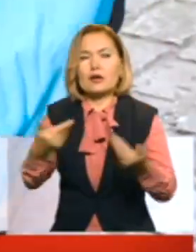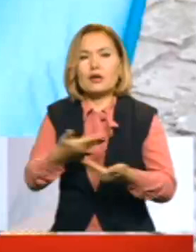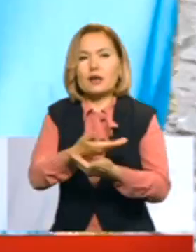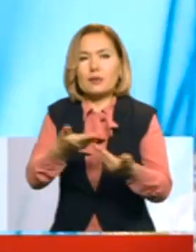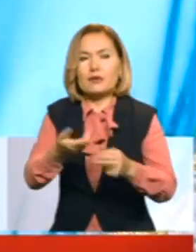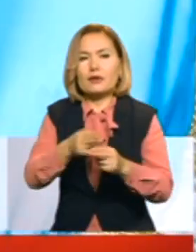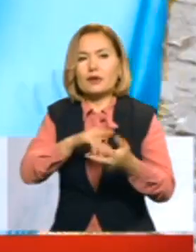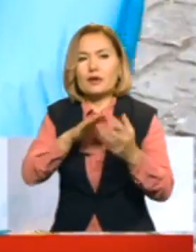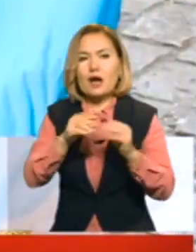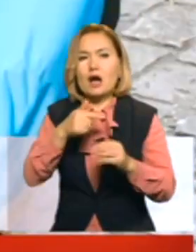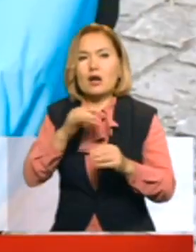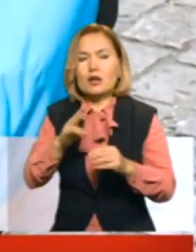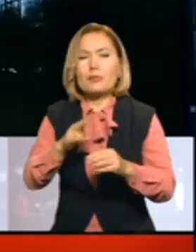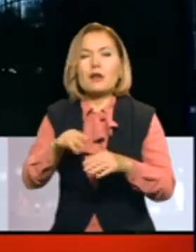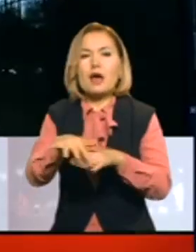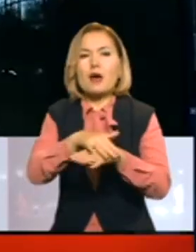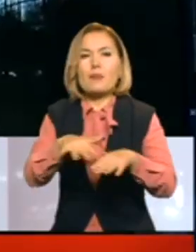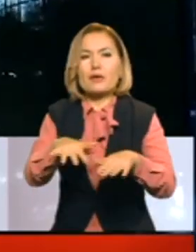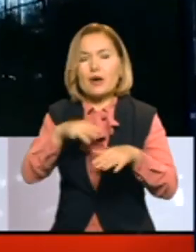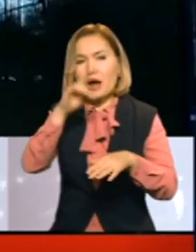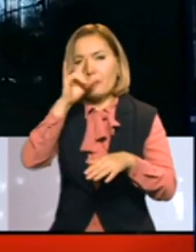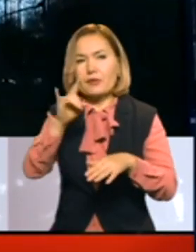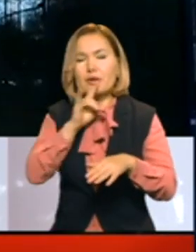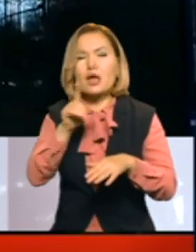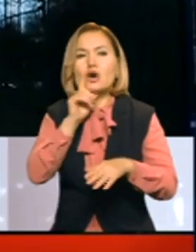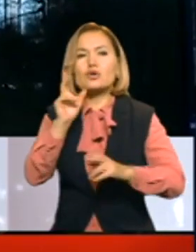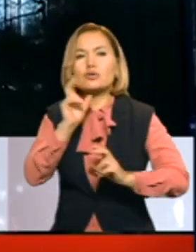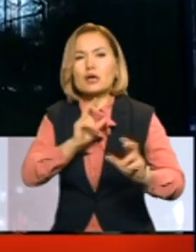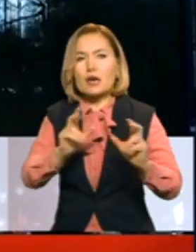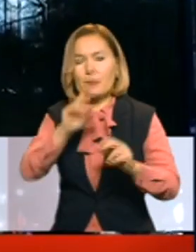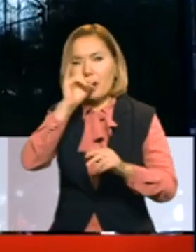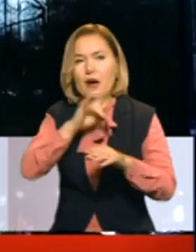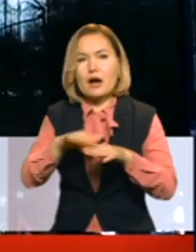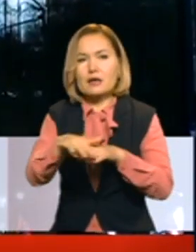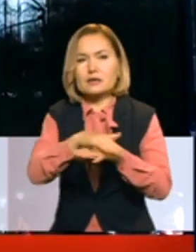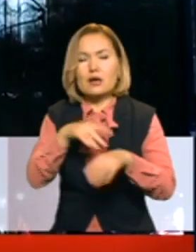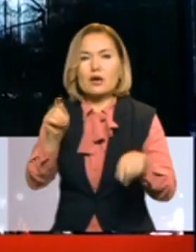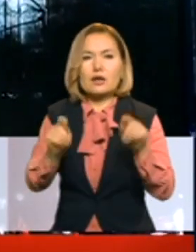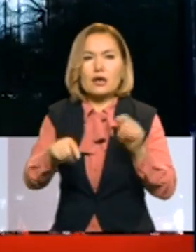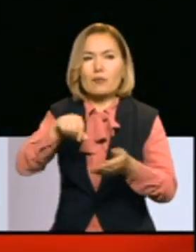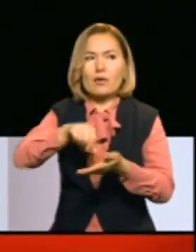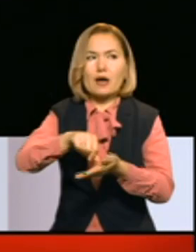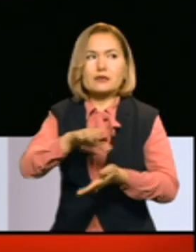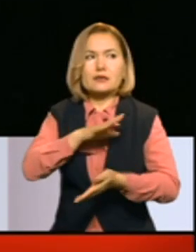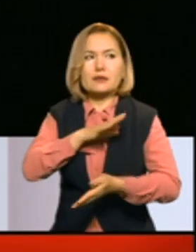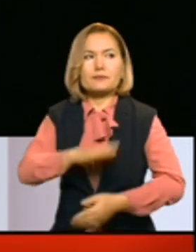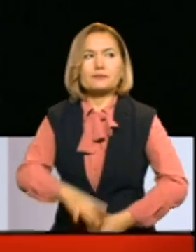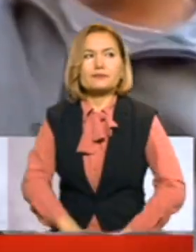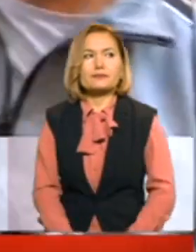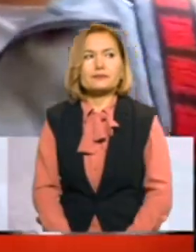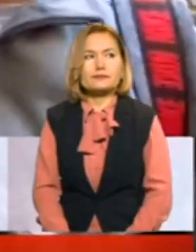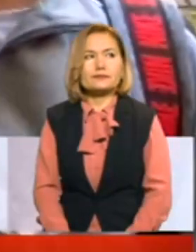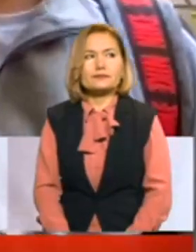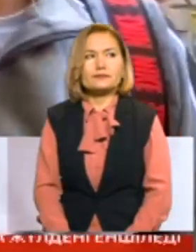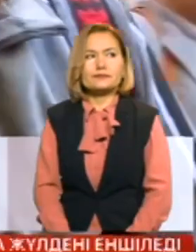Сондай-ақ Геннадий Головкиннің жанкүйерлері, қазақстандық студенттер мен отандастарымыз да келді.